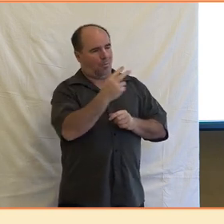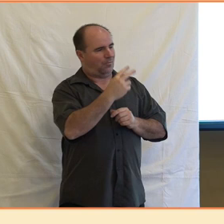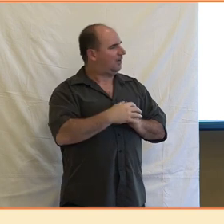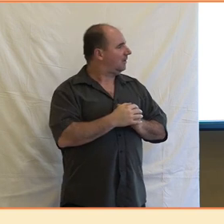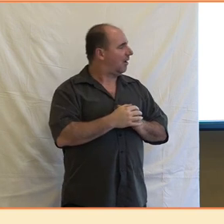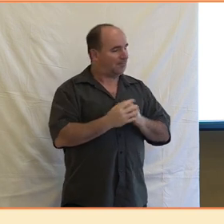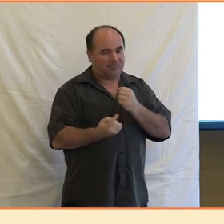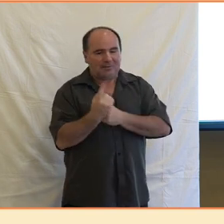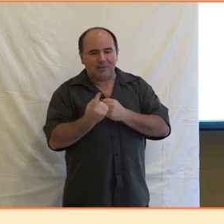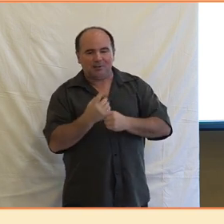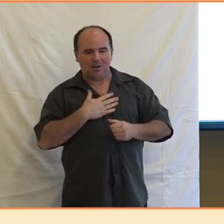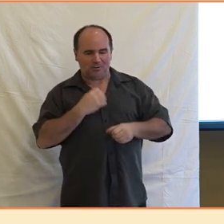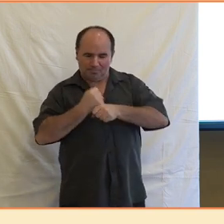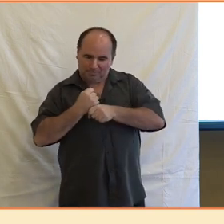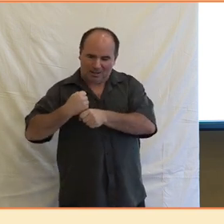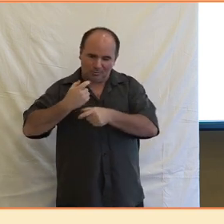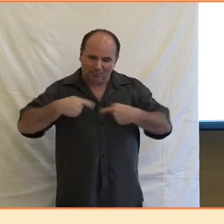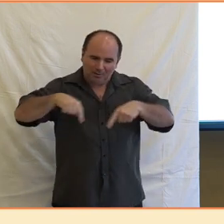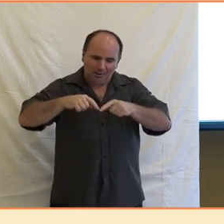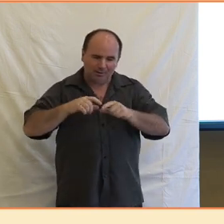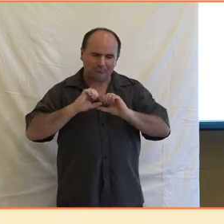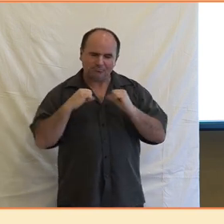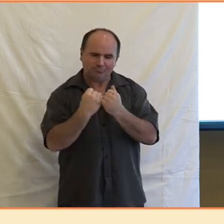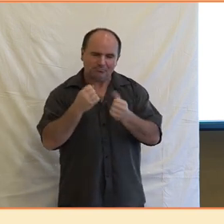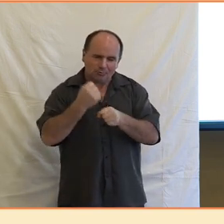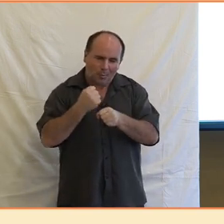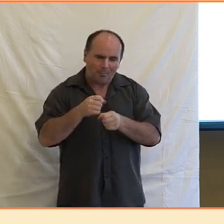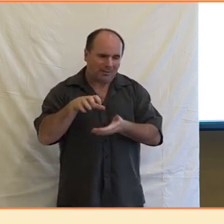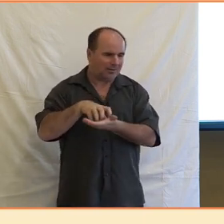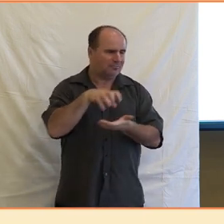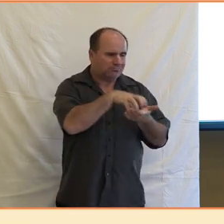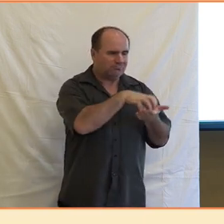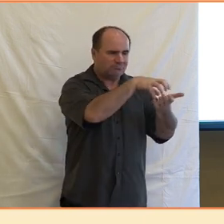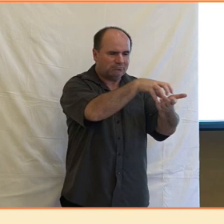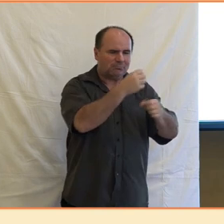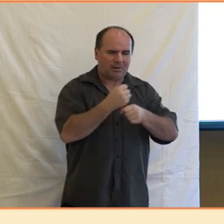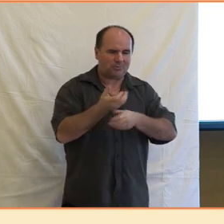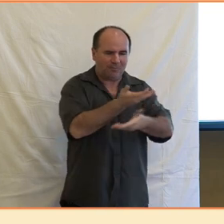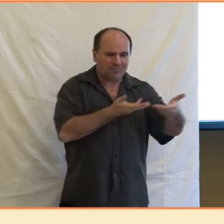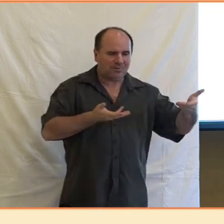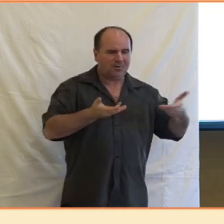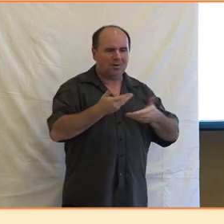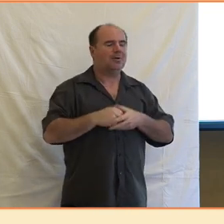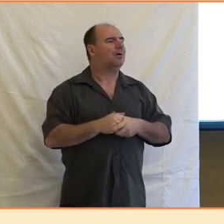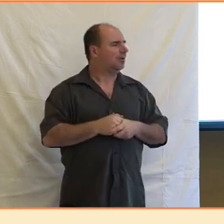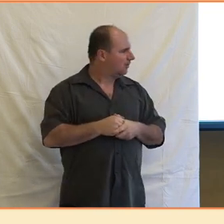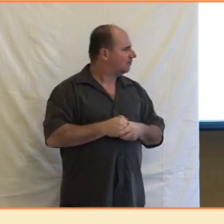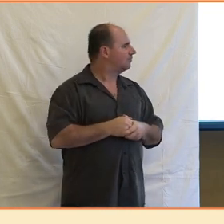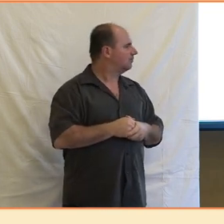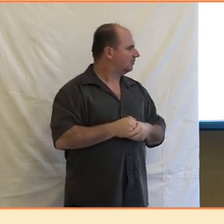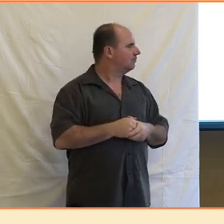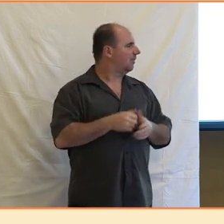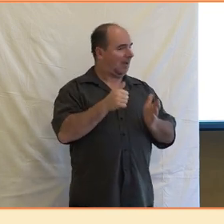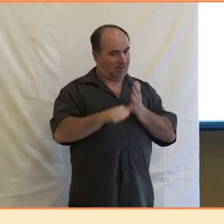pracovních skupin toho kvalitativního výzkumu, kdy jsme právě měli jednu skupinu sezení asi 4hodinové s lidmi